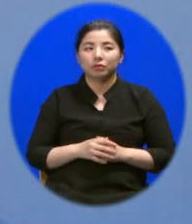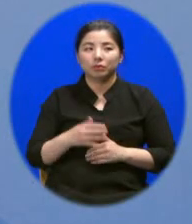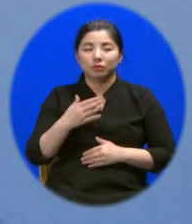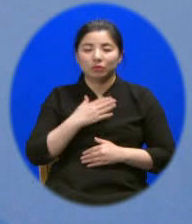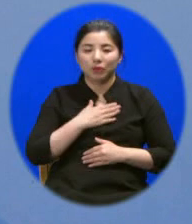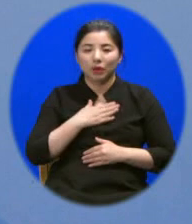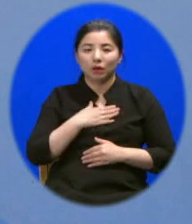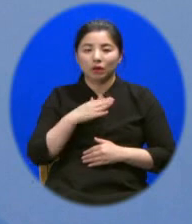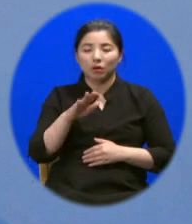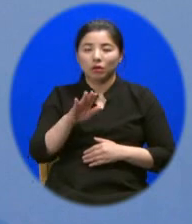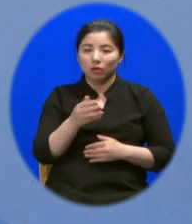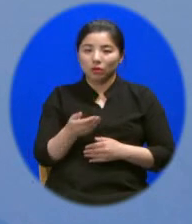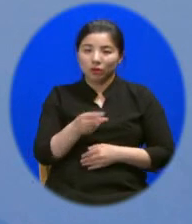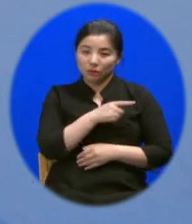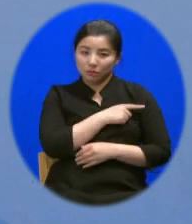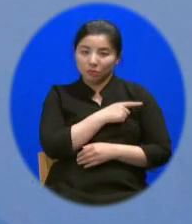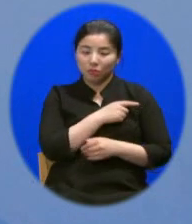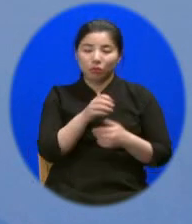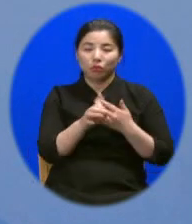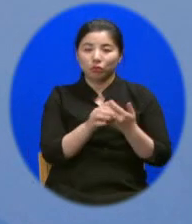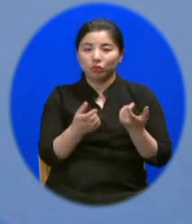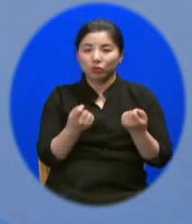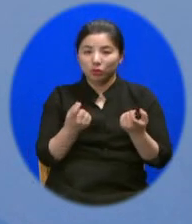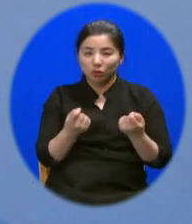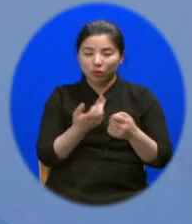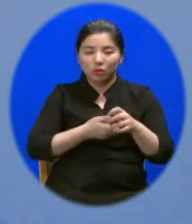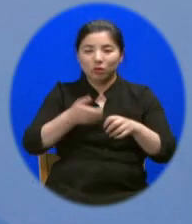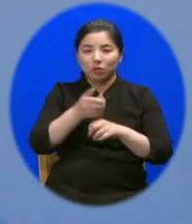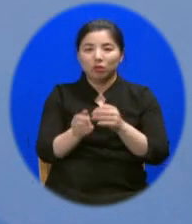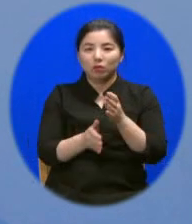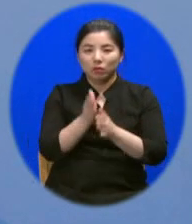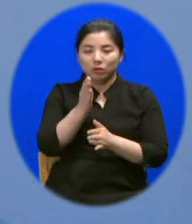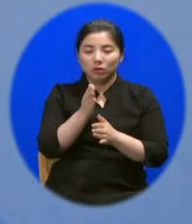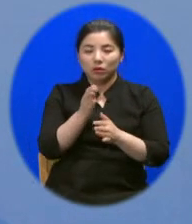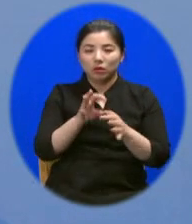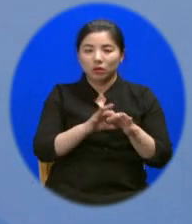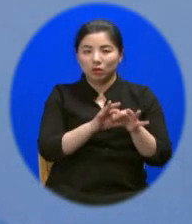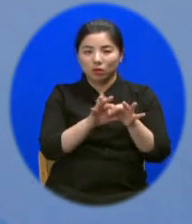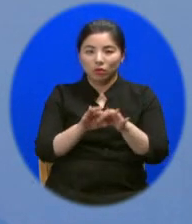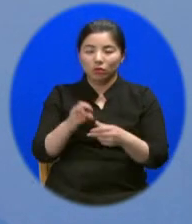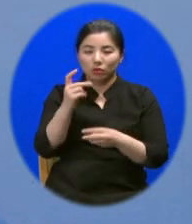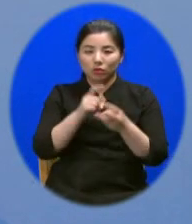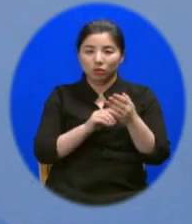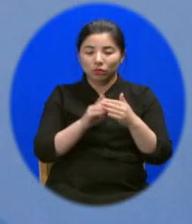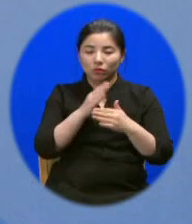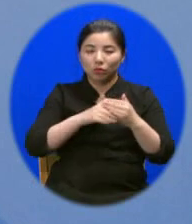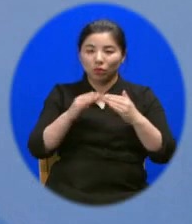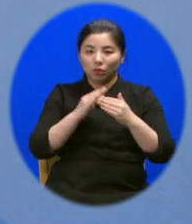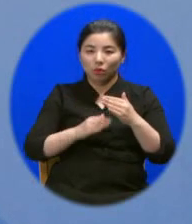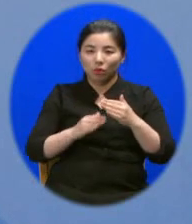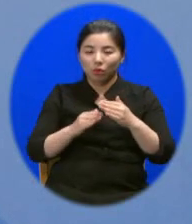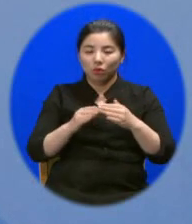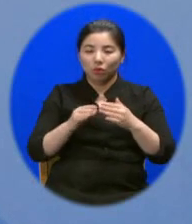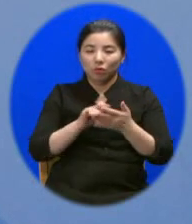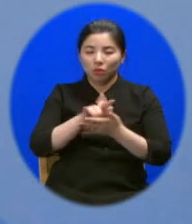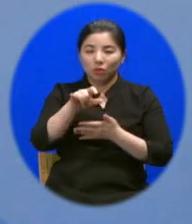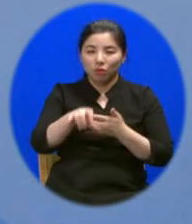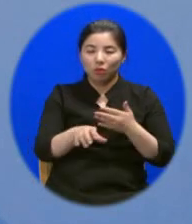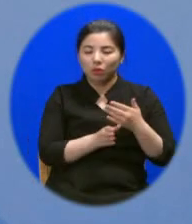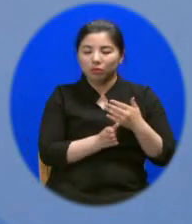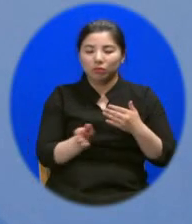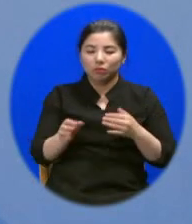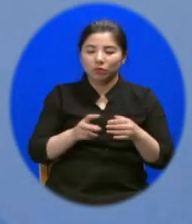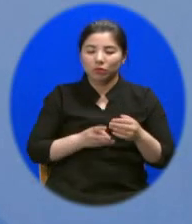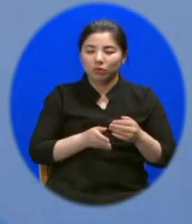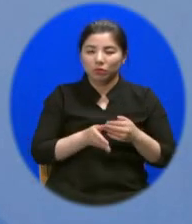저도 우리 이 무서운 후보 처럼 그 혁신도시를 경유해서 청주 5월에 연결되는 2개 노선에 철도